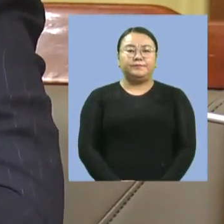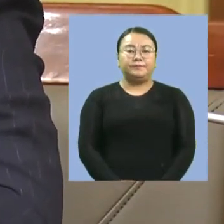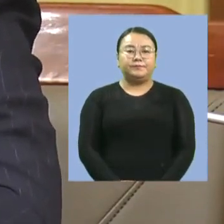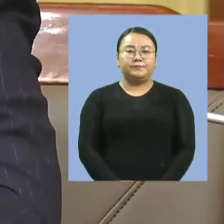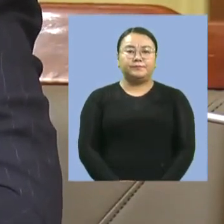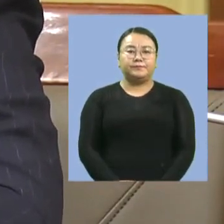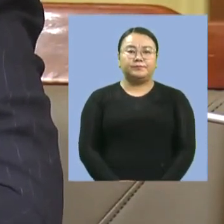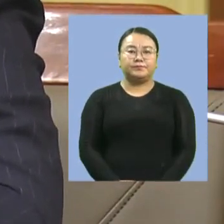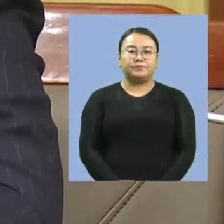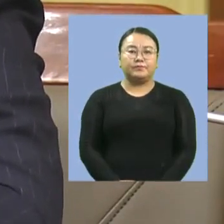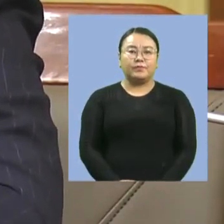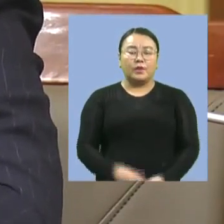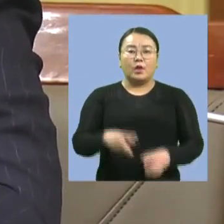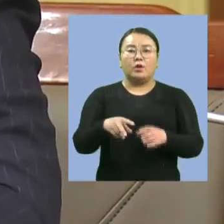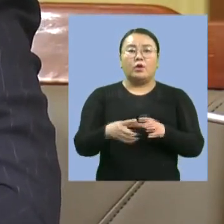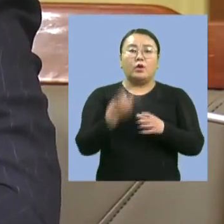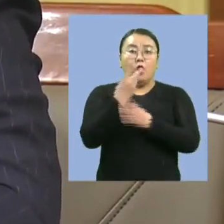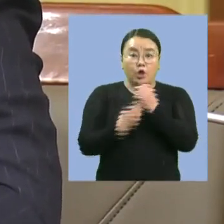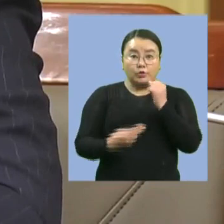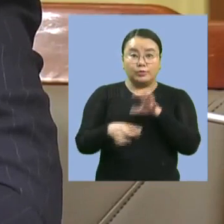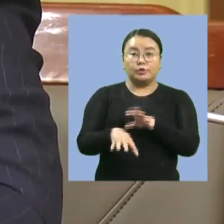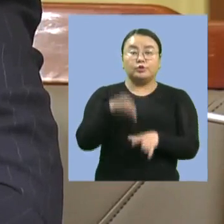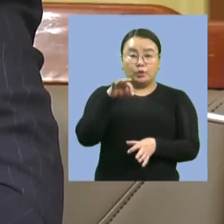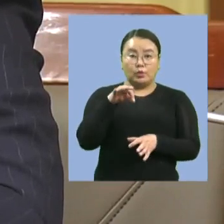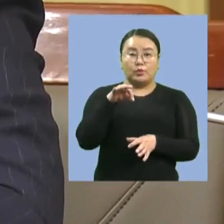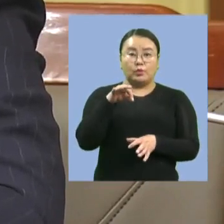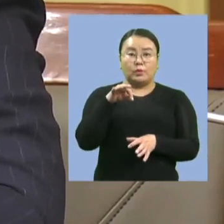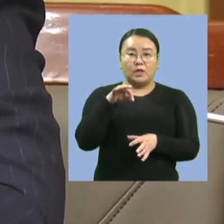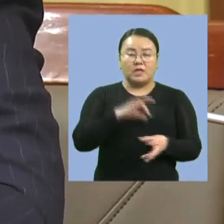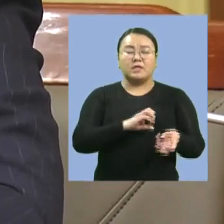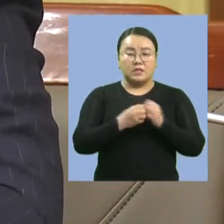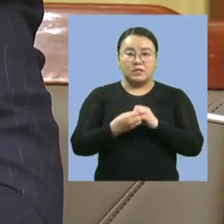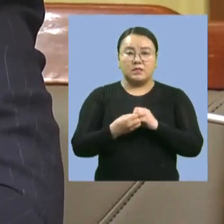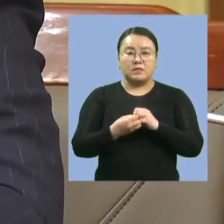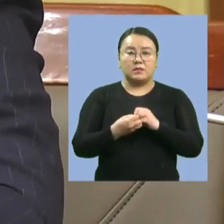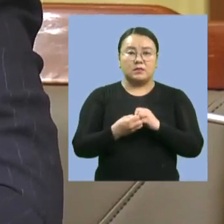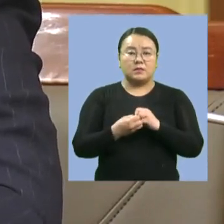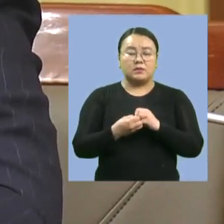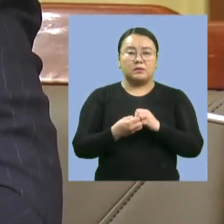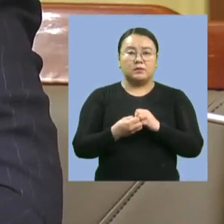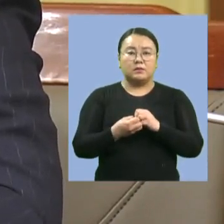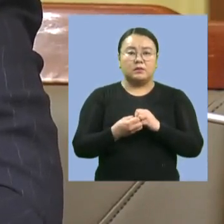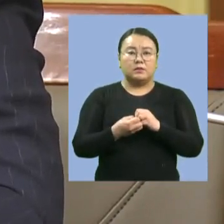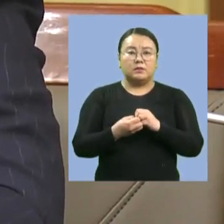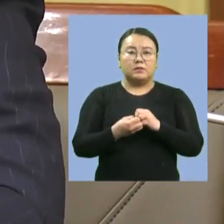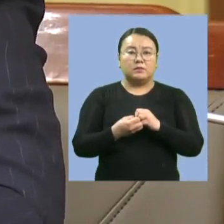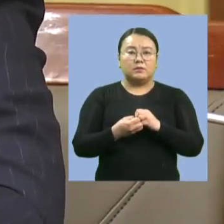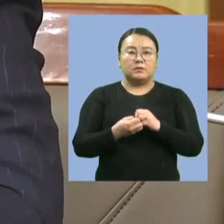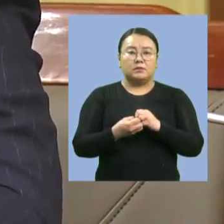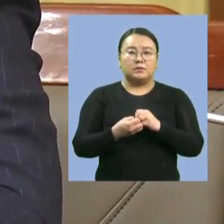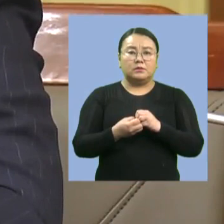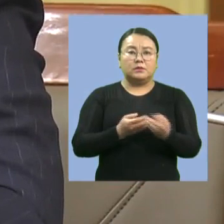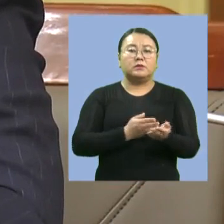байна. Тийм учраас холимог тогтолцоо одоо байлгая гэдэг ийм одоо